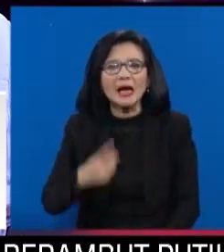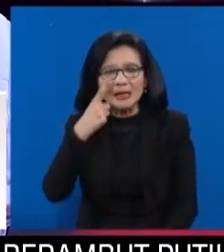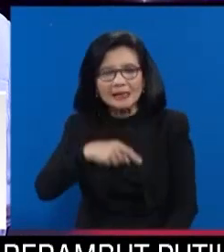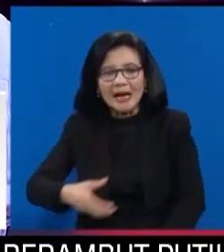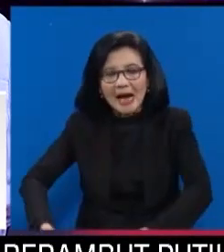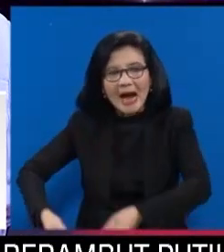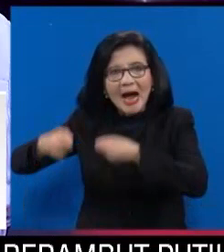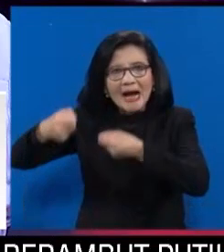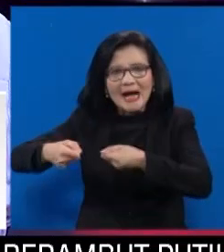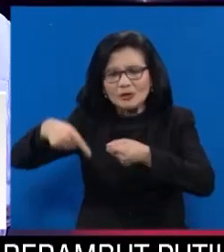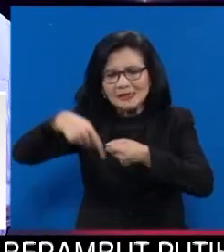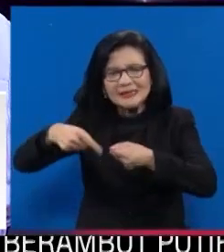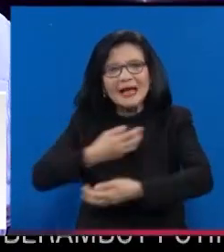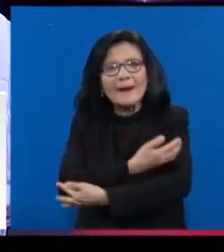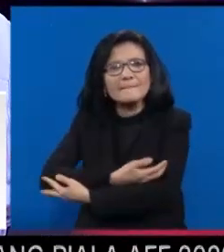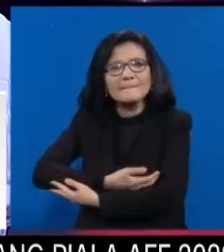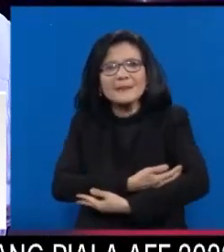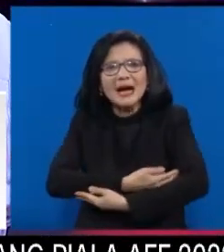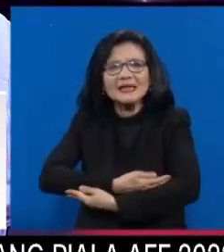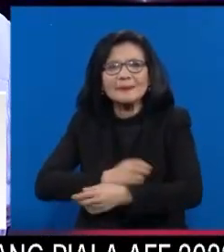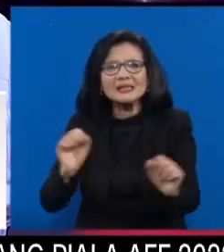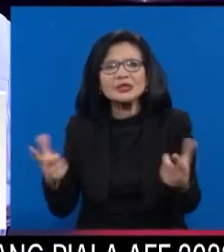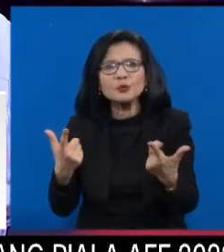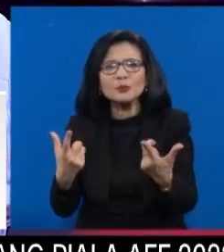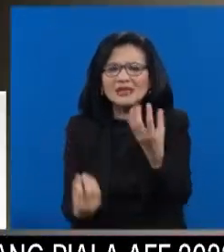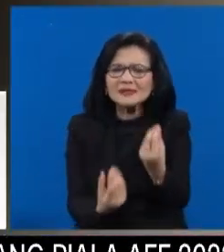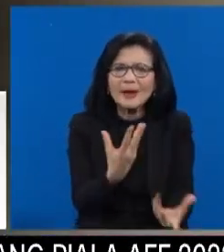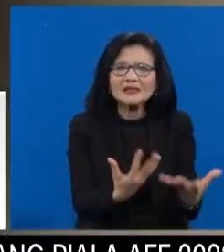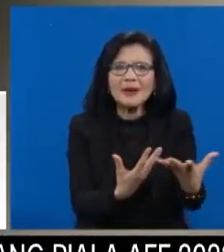karung berisi bayi yang masih hidup di semak belukar.